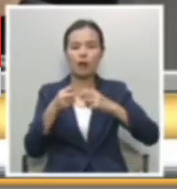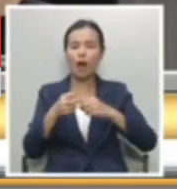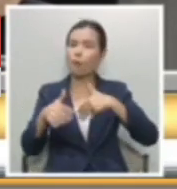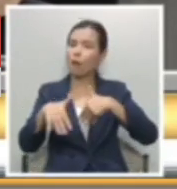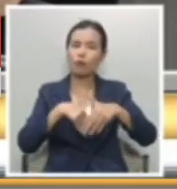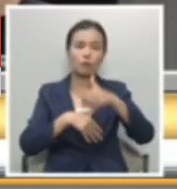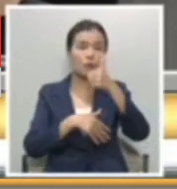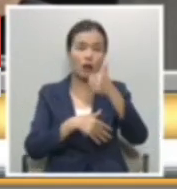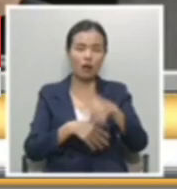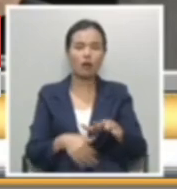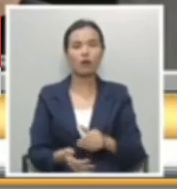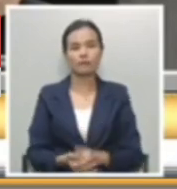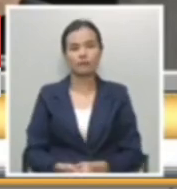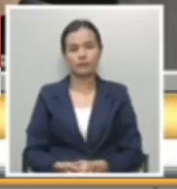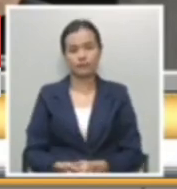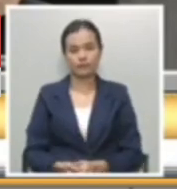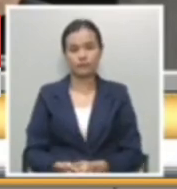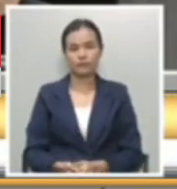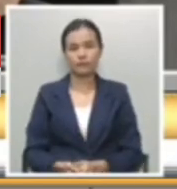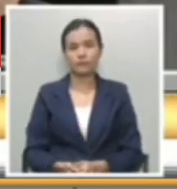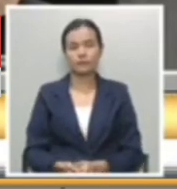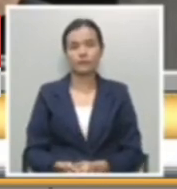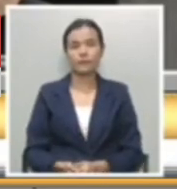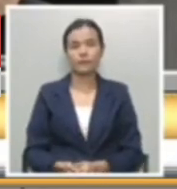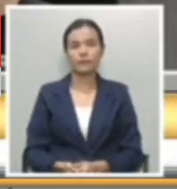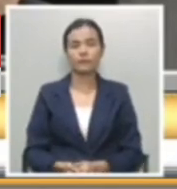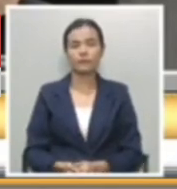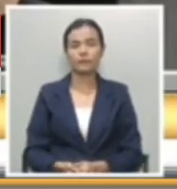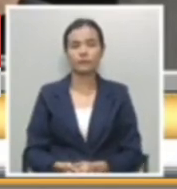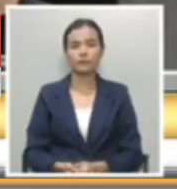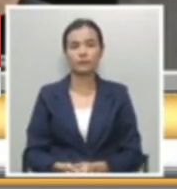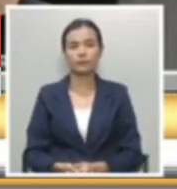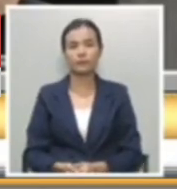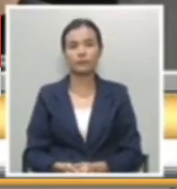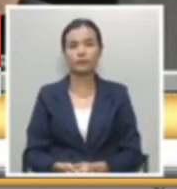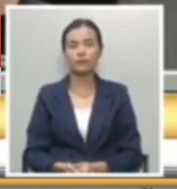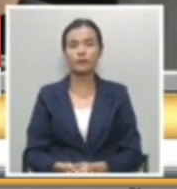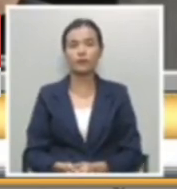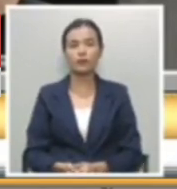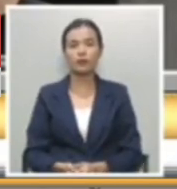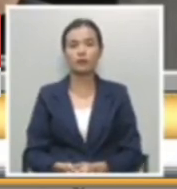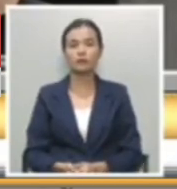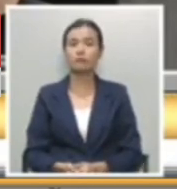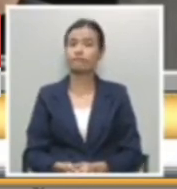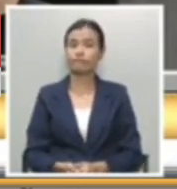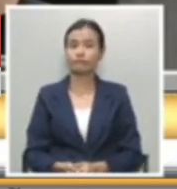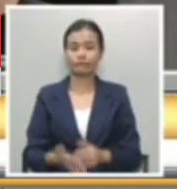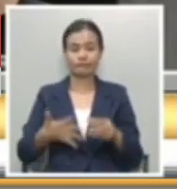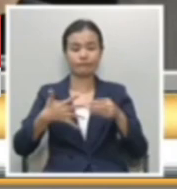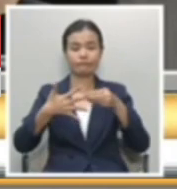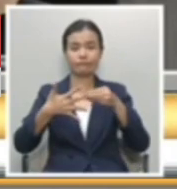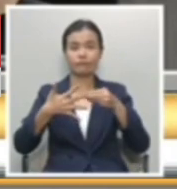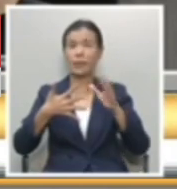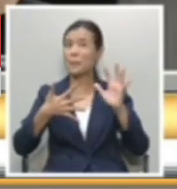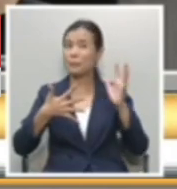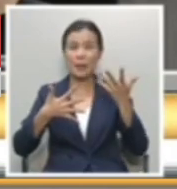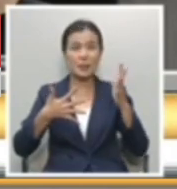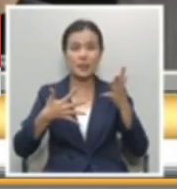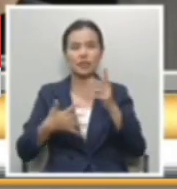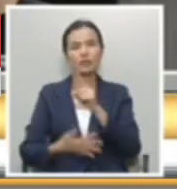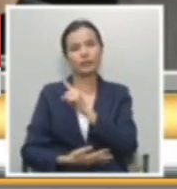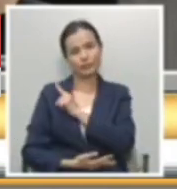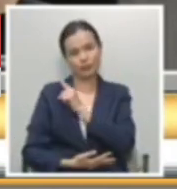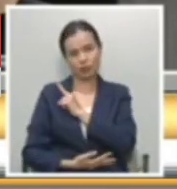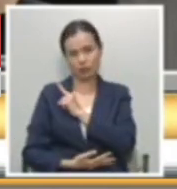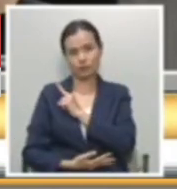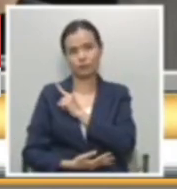ได้ความไม่มีที่3ก็คือไม่มีความรับผิดชอบต่อส